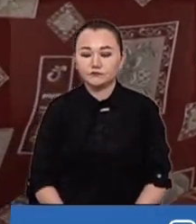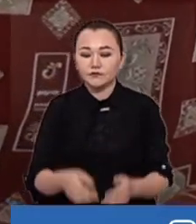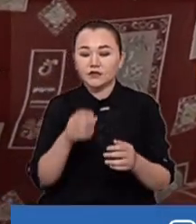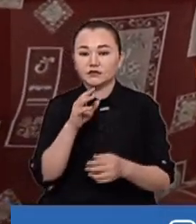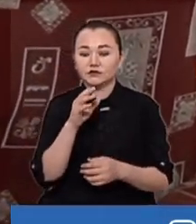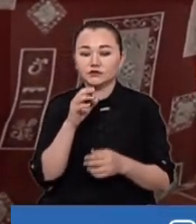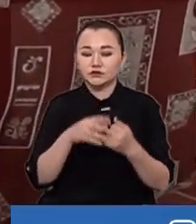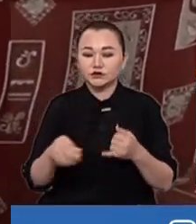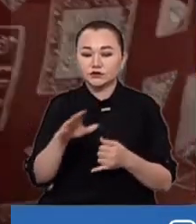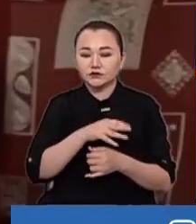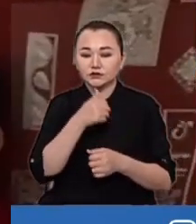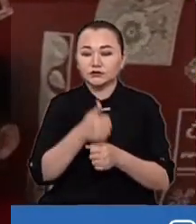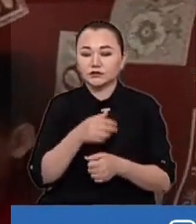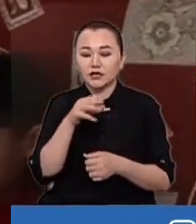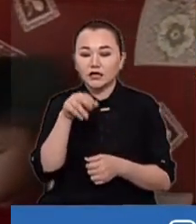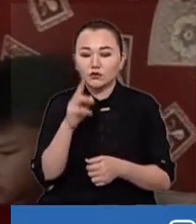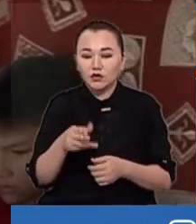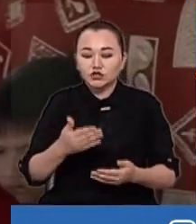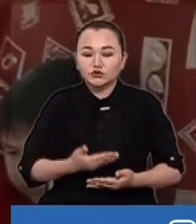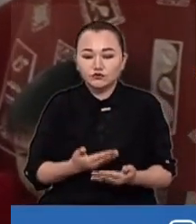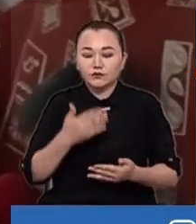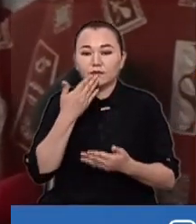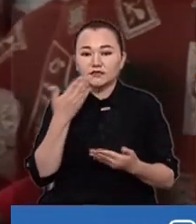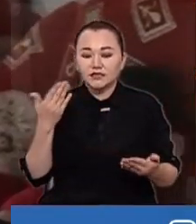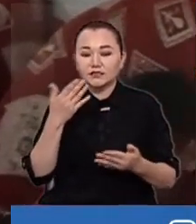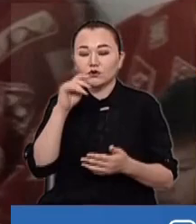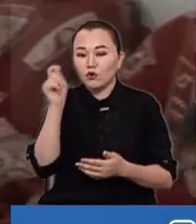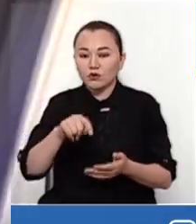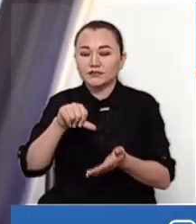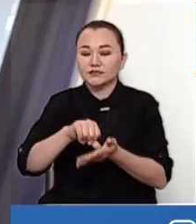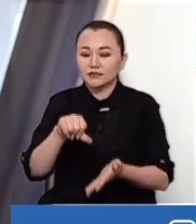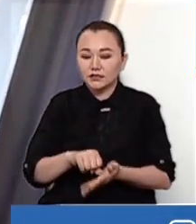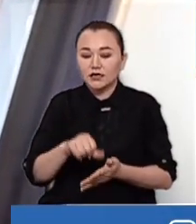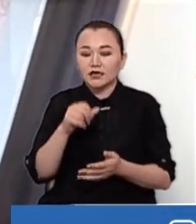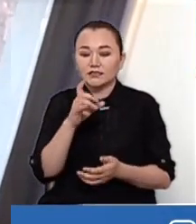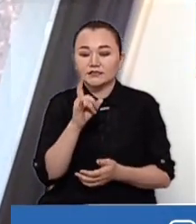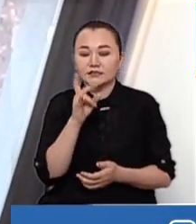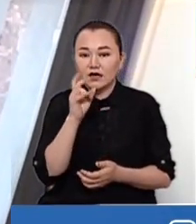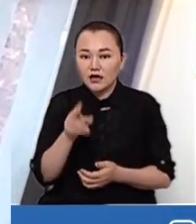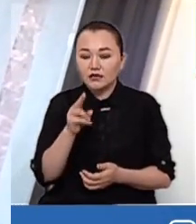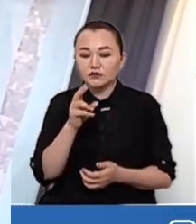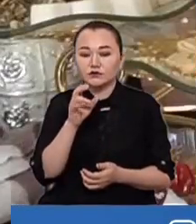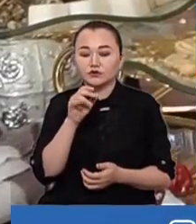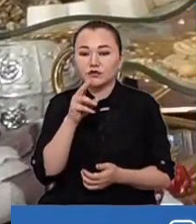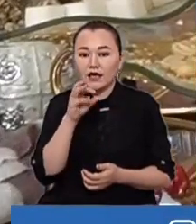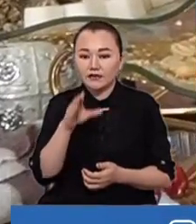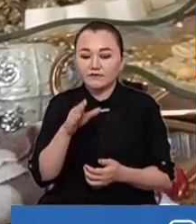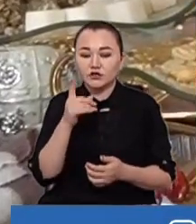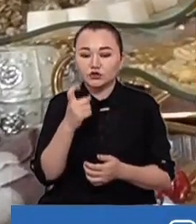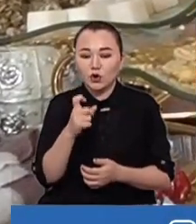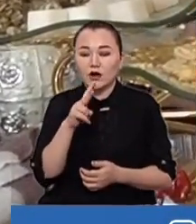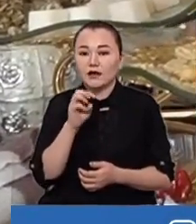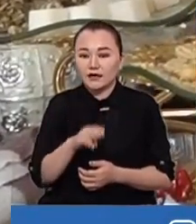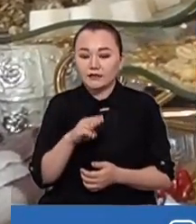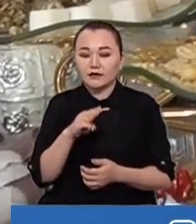Жетісу жерінің төрі Талдықорғанда ғұмыр кешіп жатқан соғыс ардагерінің бірі Ысқақ Құсайынов. Қарт майдангер 100 жаста.